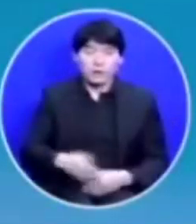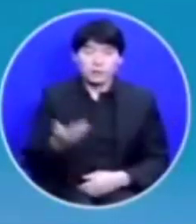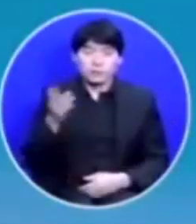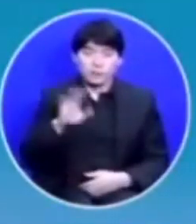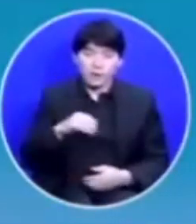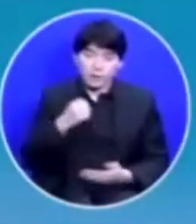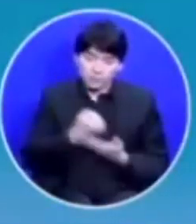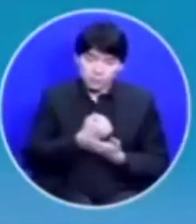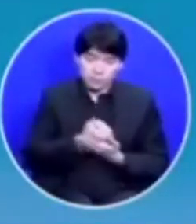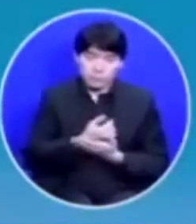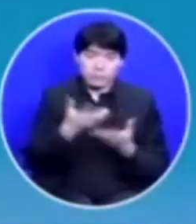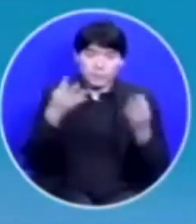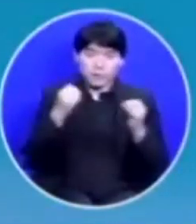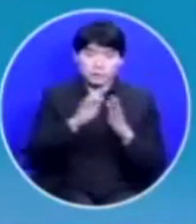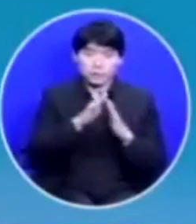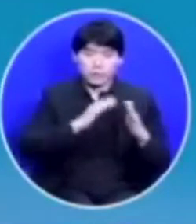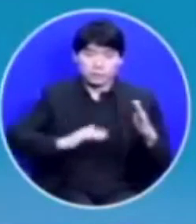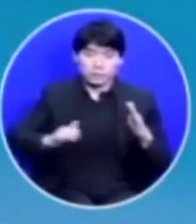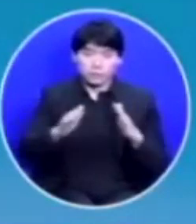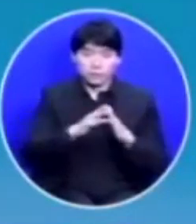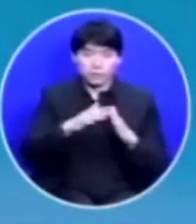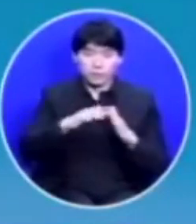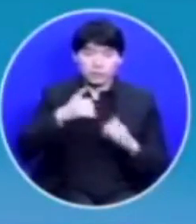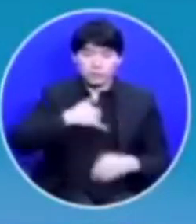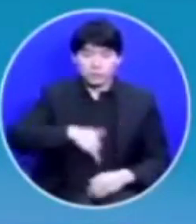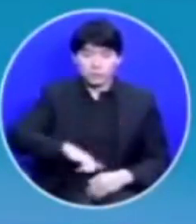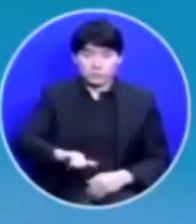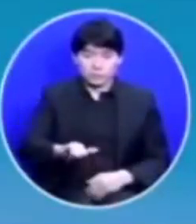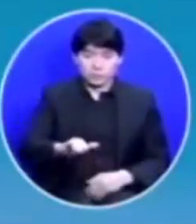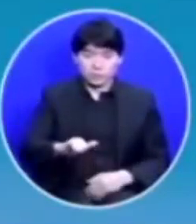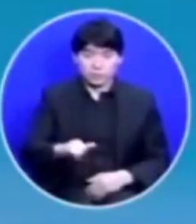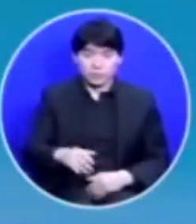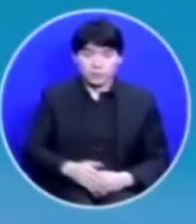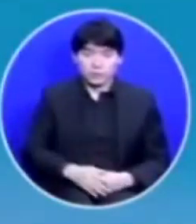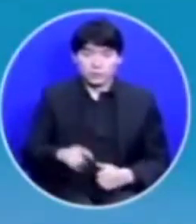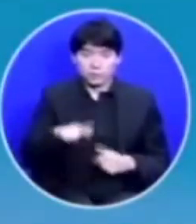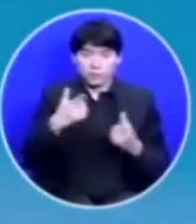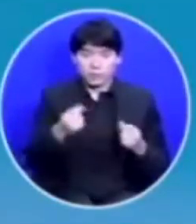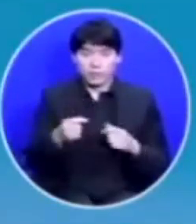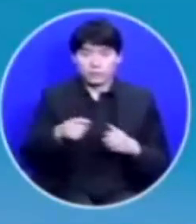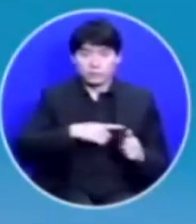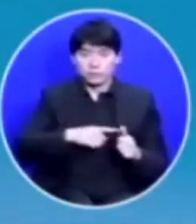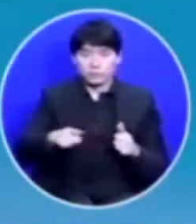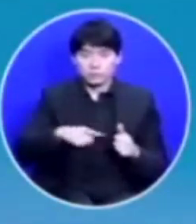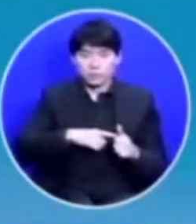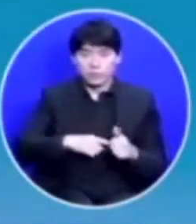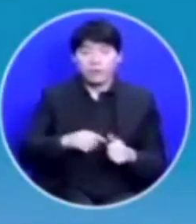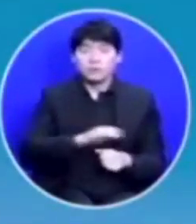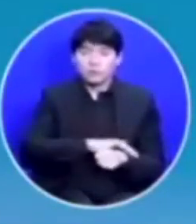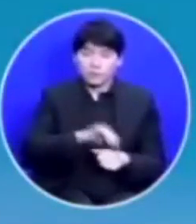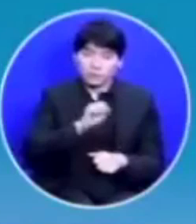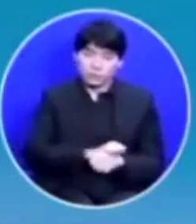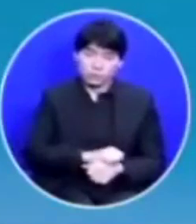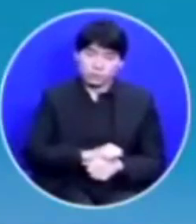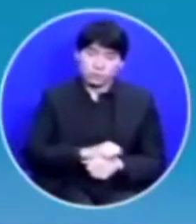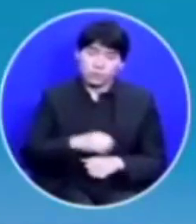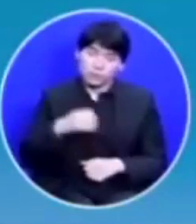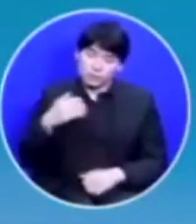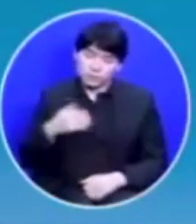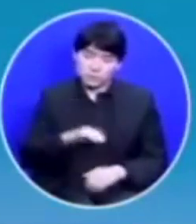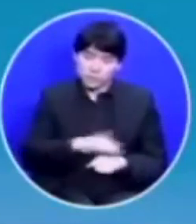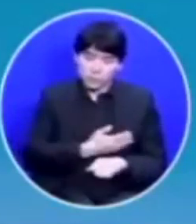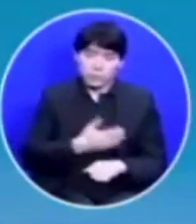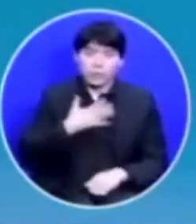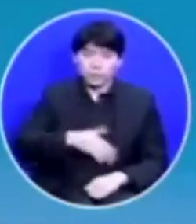부모가 자녀들을 그렇게 가르치는 것을 잘하는 것인 줄로 생각 부모가 정말 주위에